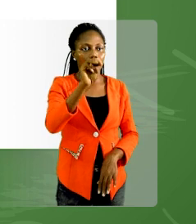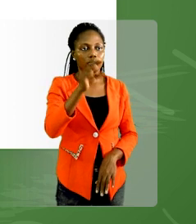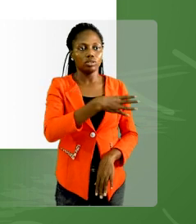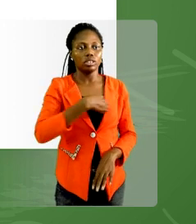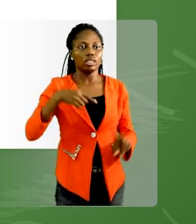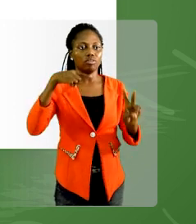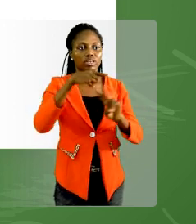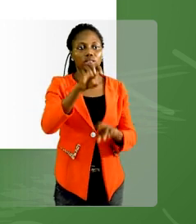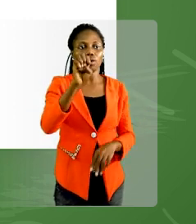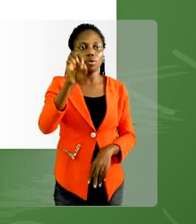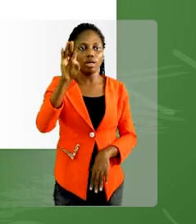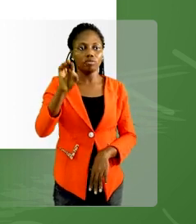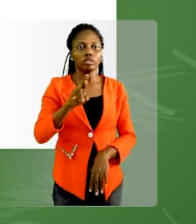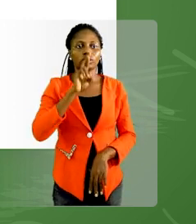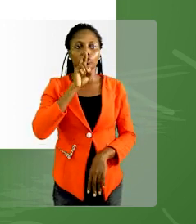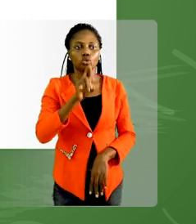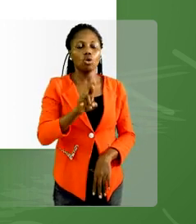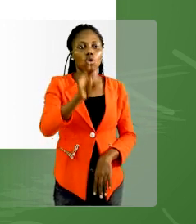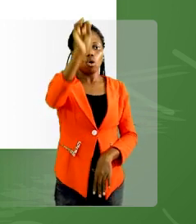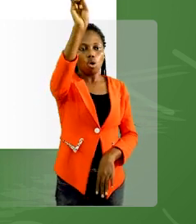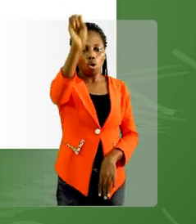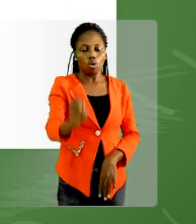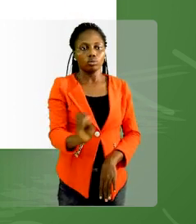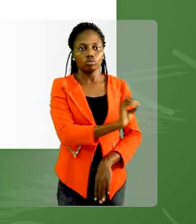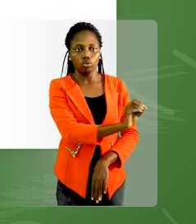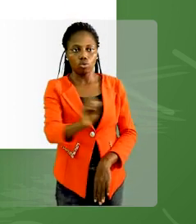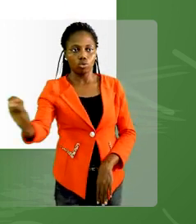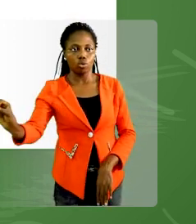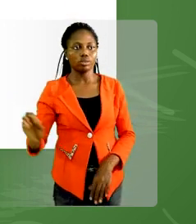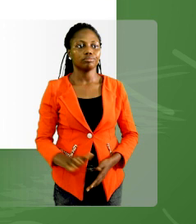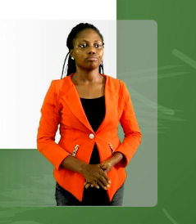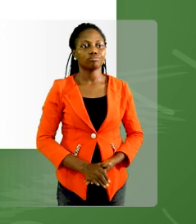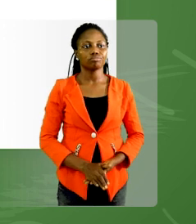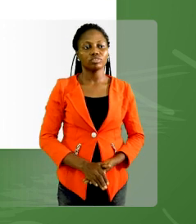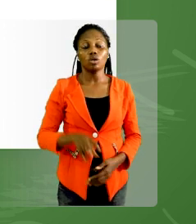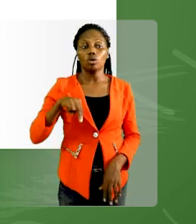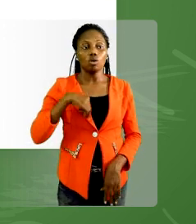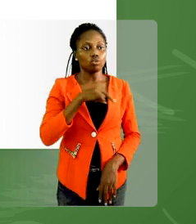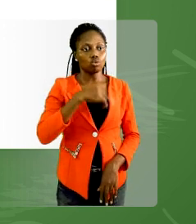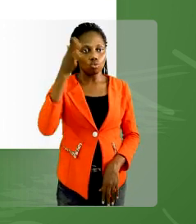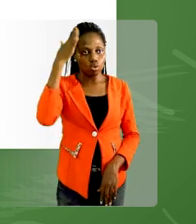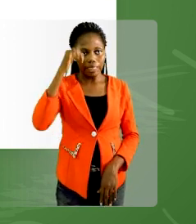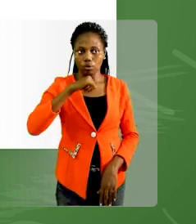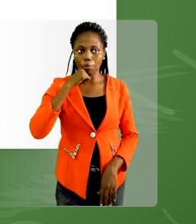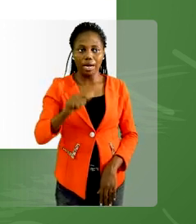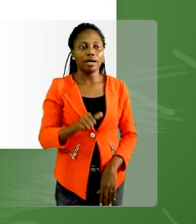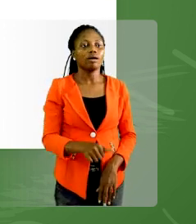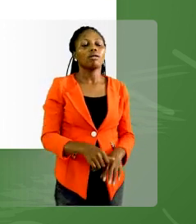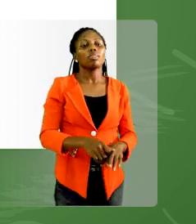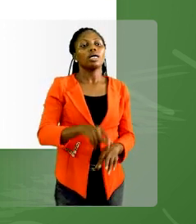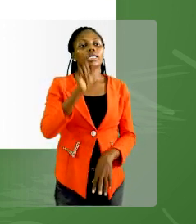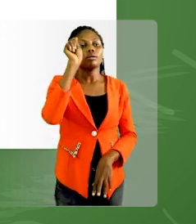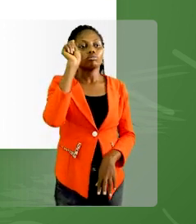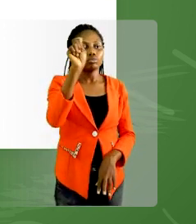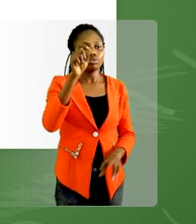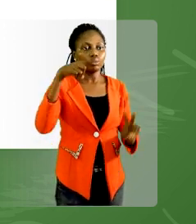vecteur EF sont orthogonaux. Ici, on n'a pas les coordonnées du vecteur GM, EF,